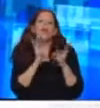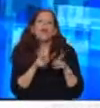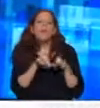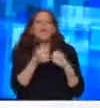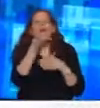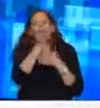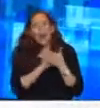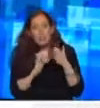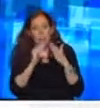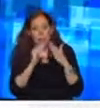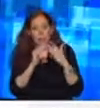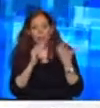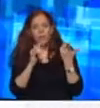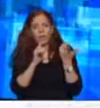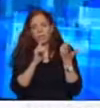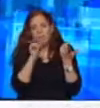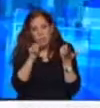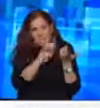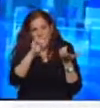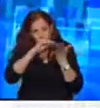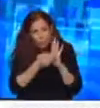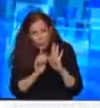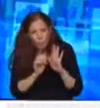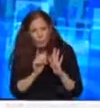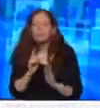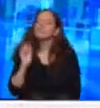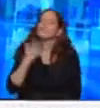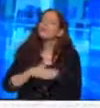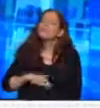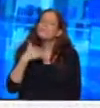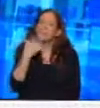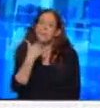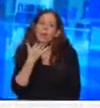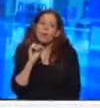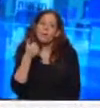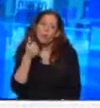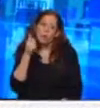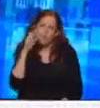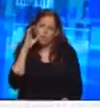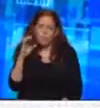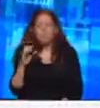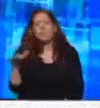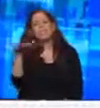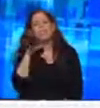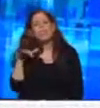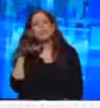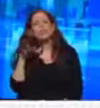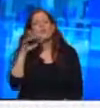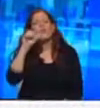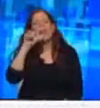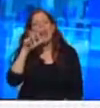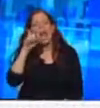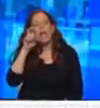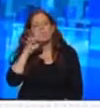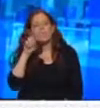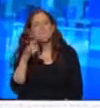כולו, וגם את זה לא אישרו לכם. אני רוצה דבר ראשון לספר לצופים, מה זה שכונת נתיב האבות? נתיב האבות זה שכונה ביישוב אלעזר, היישוב אלעזר קיים